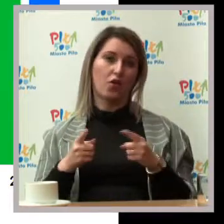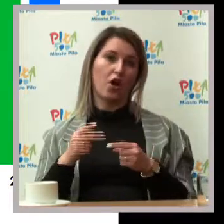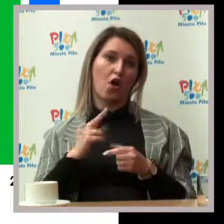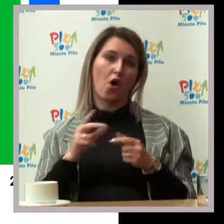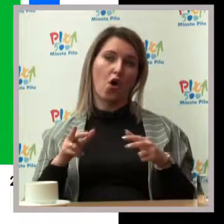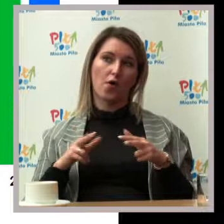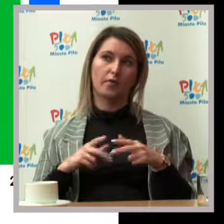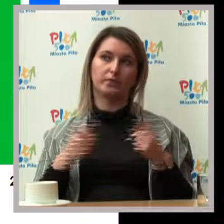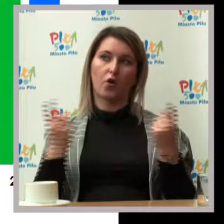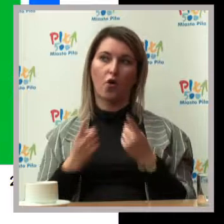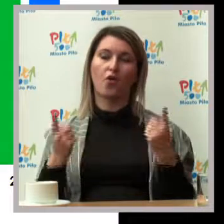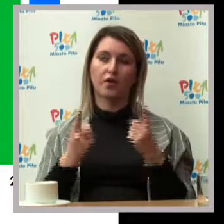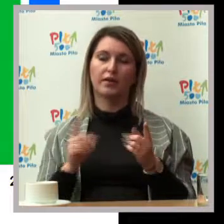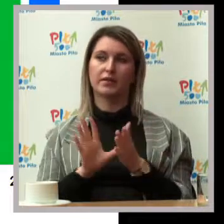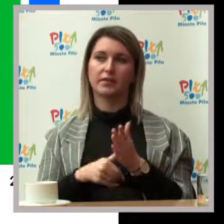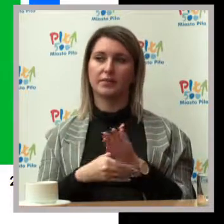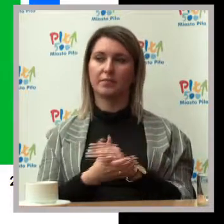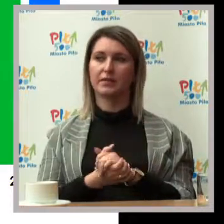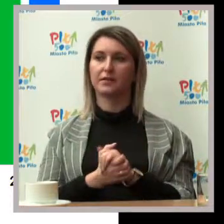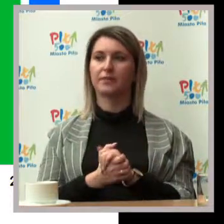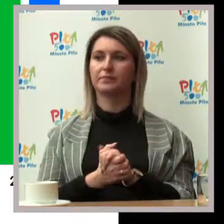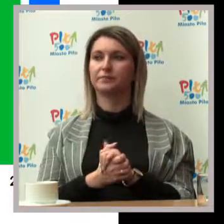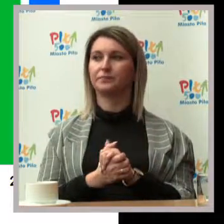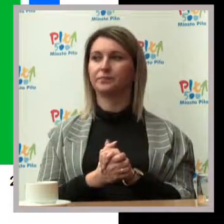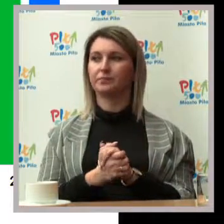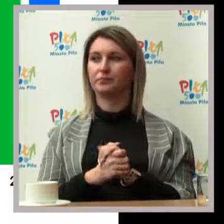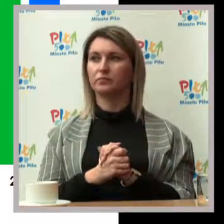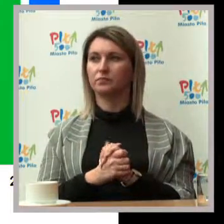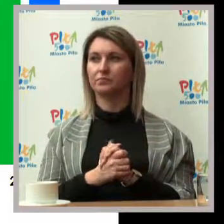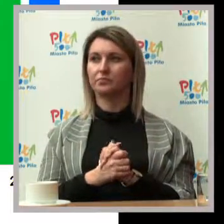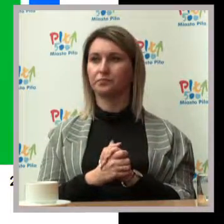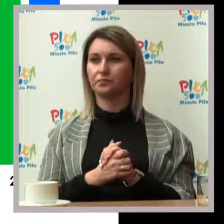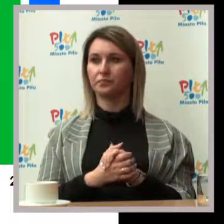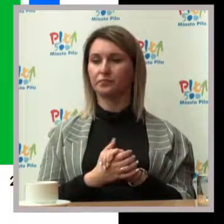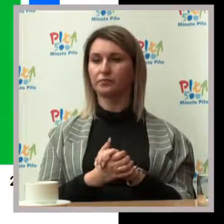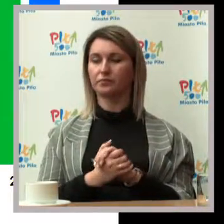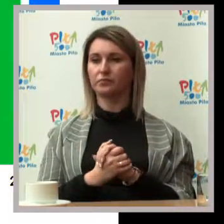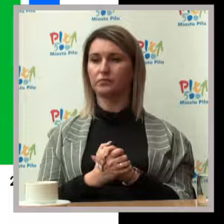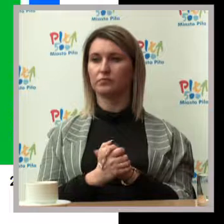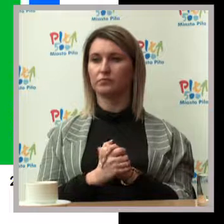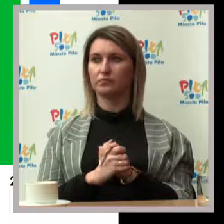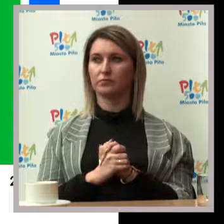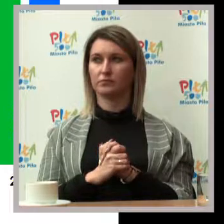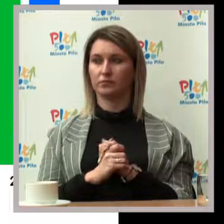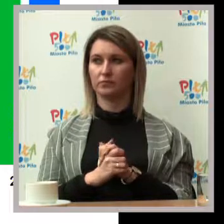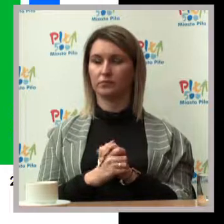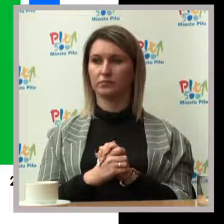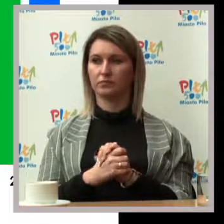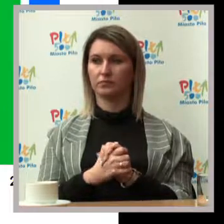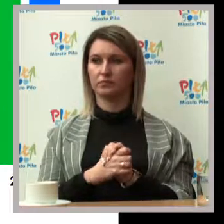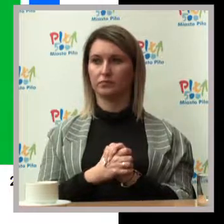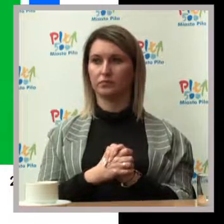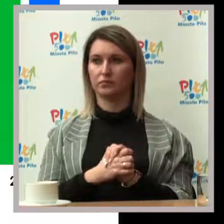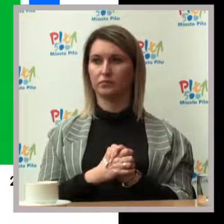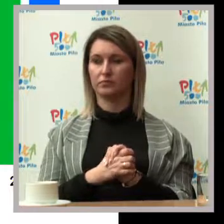bezpośrednio zasilana z budżetu miasta i odprowadzająca swoje dochody do budżetu miasta. Proszę zwrócić